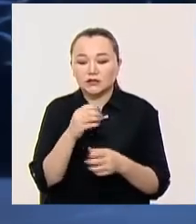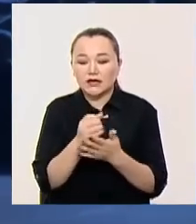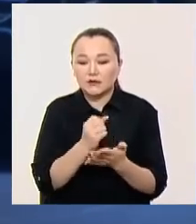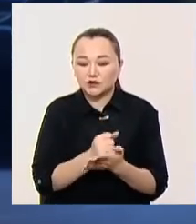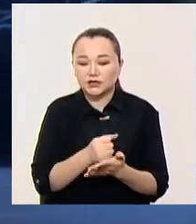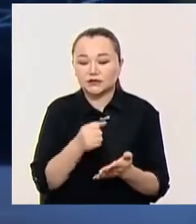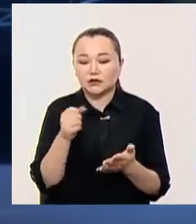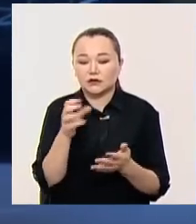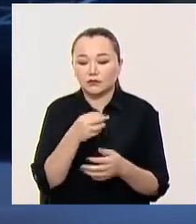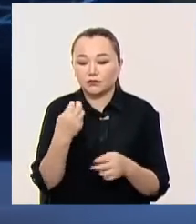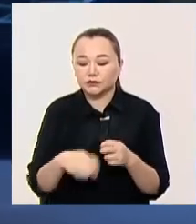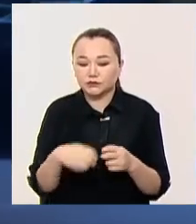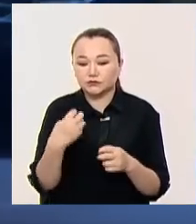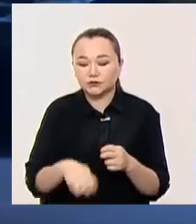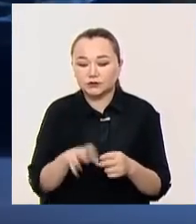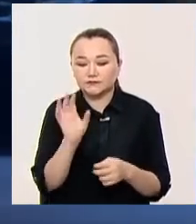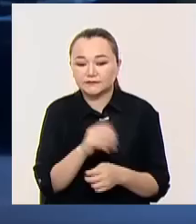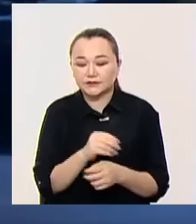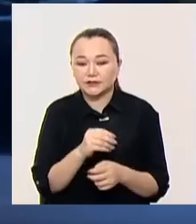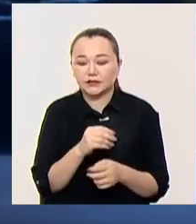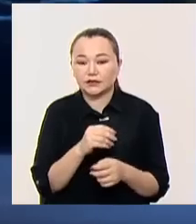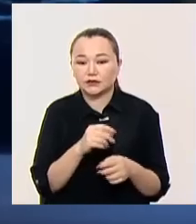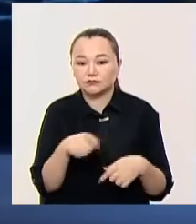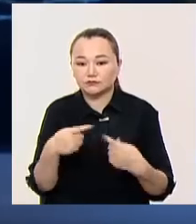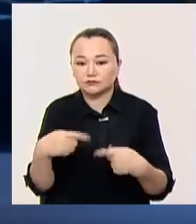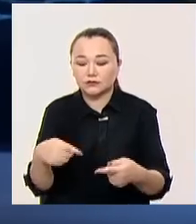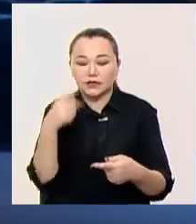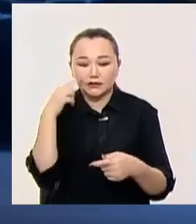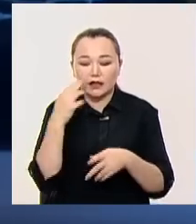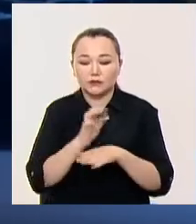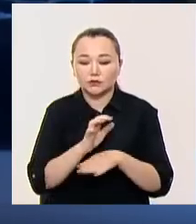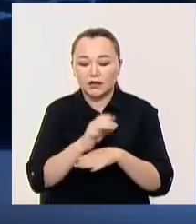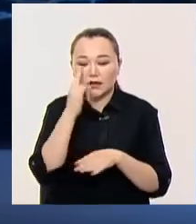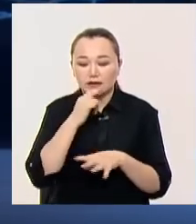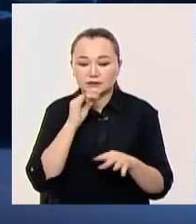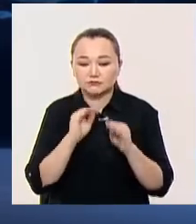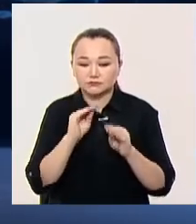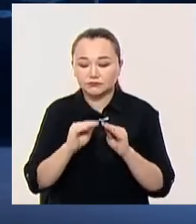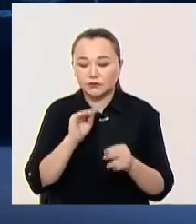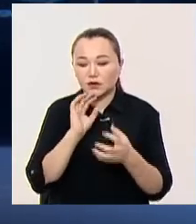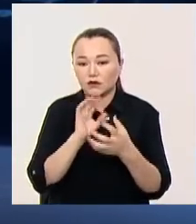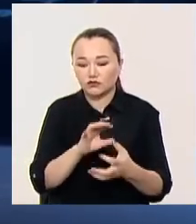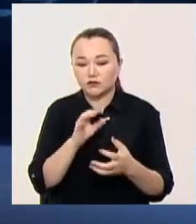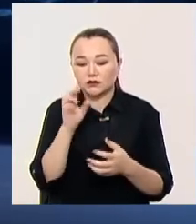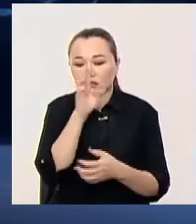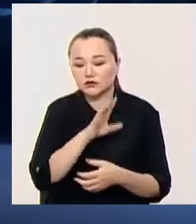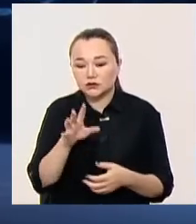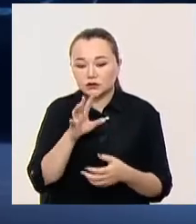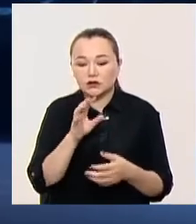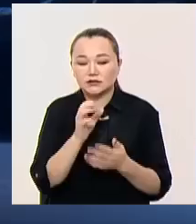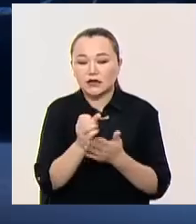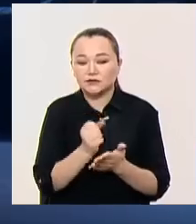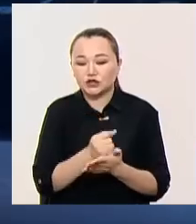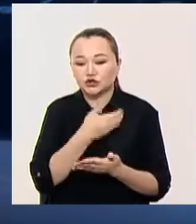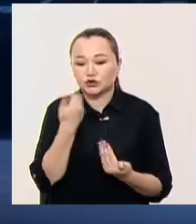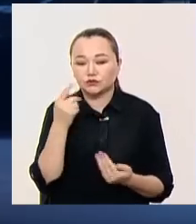бөлшектері бірінен соң бірі істен шығып жатқанын айтады. Қытайда шығарылып Қазақстанда құрастырылатын автобустарға елімізде қосалқы